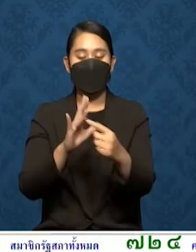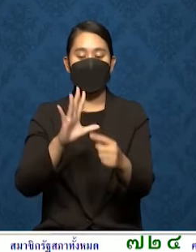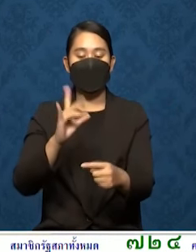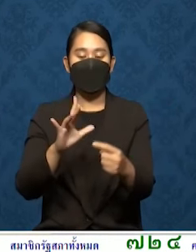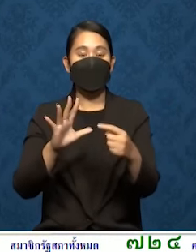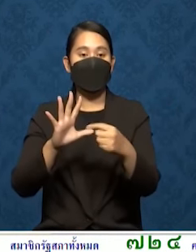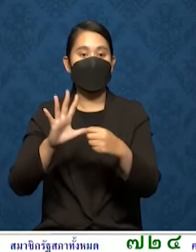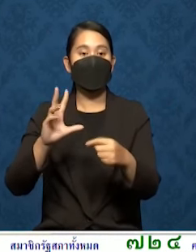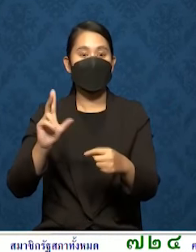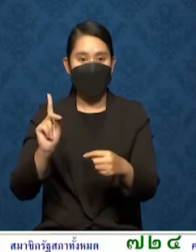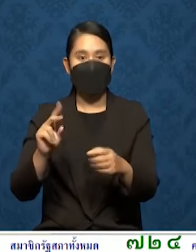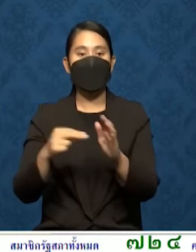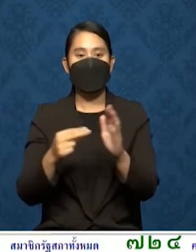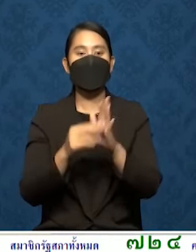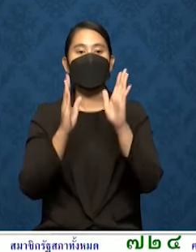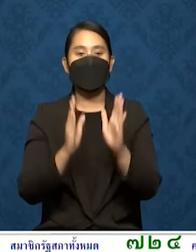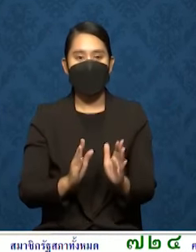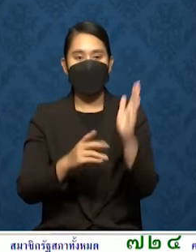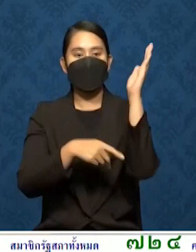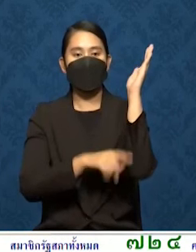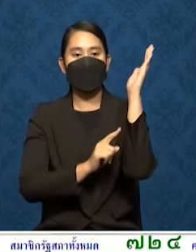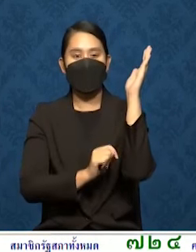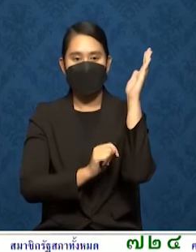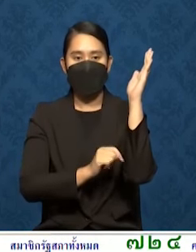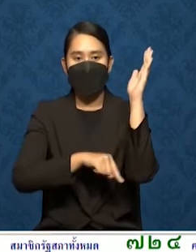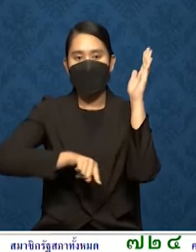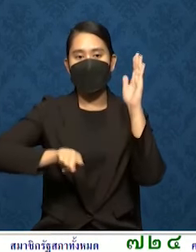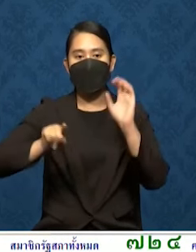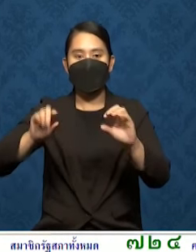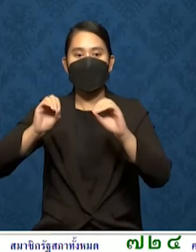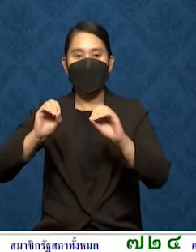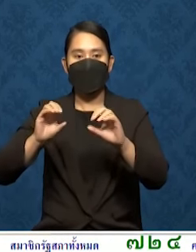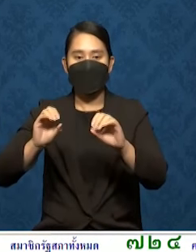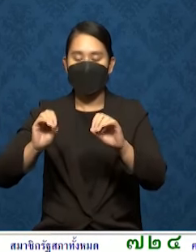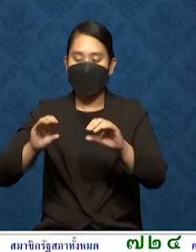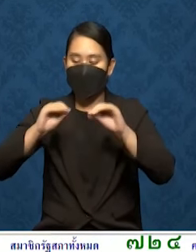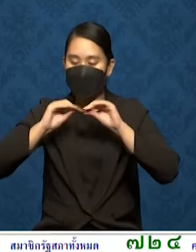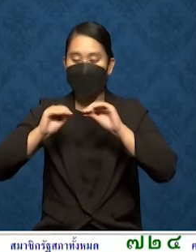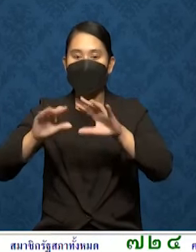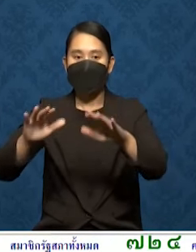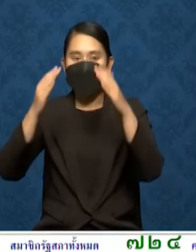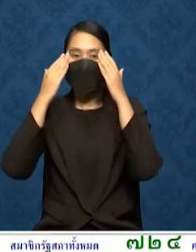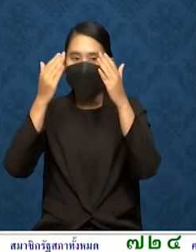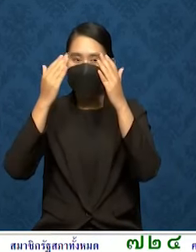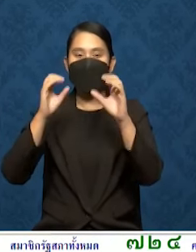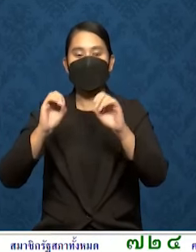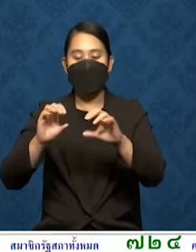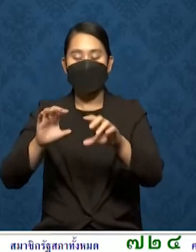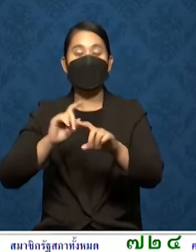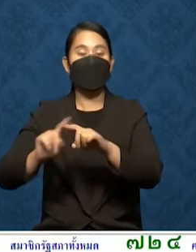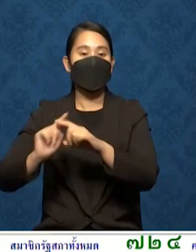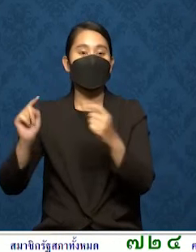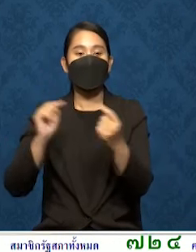าวุฒก็คือนักปราชญ์แห่งปัตตานีที่ไปสอนเผยแพร่ศาสนาเผยแพร่ปรัชญาในประเ